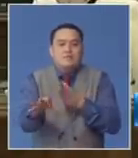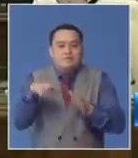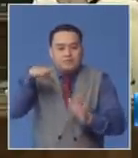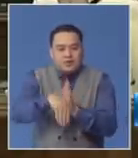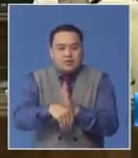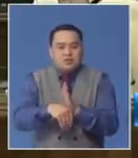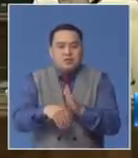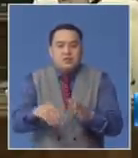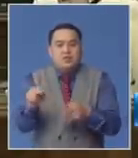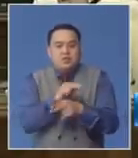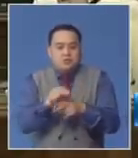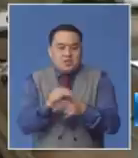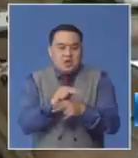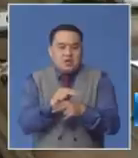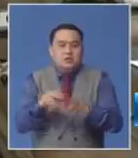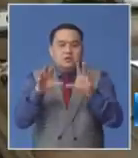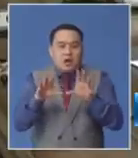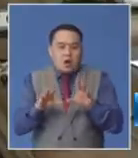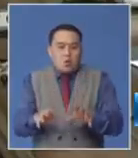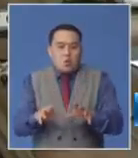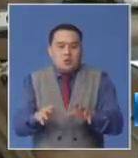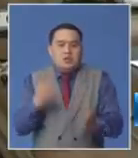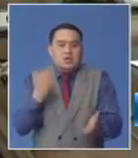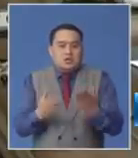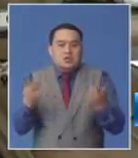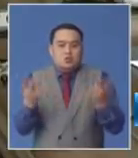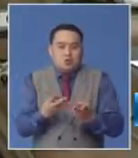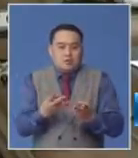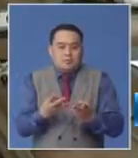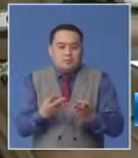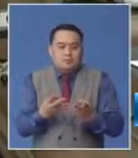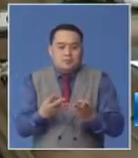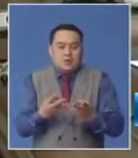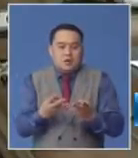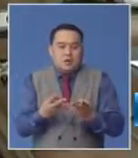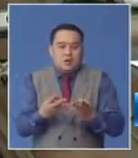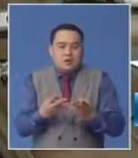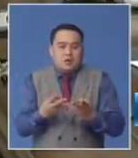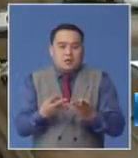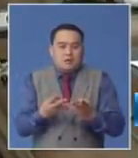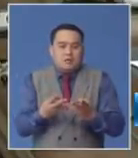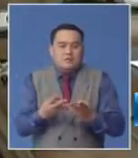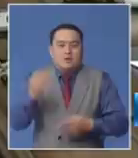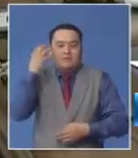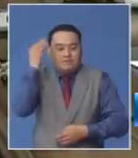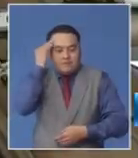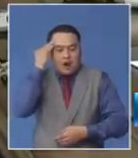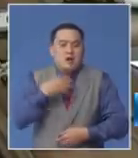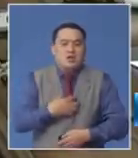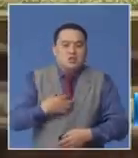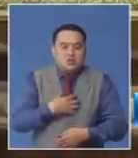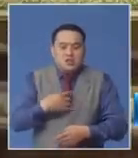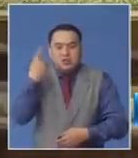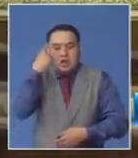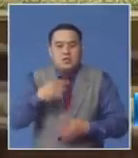необходимые изменения законодательства если это необходимо учитывая абсолютную значимость этих инициатив